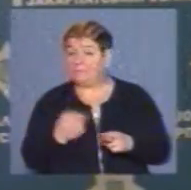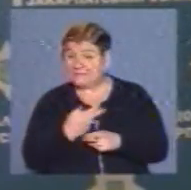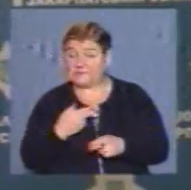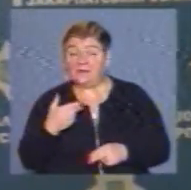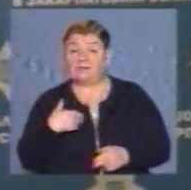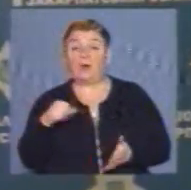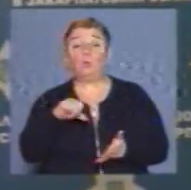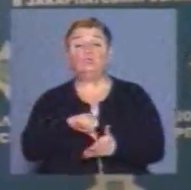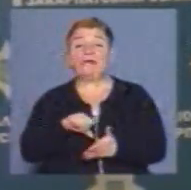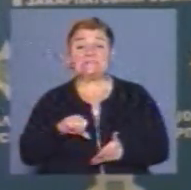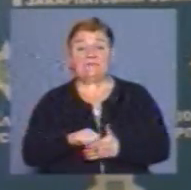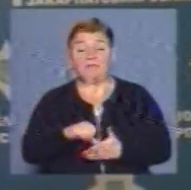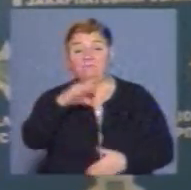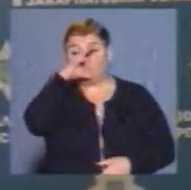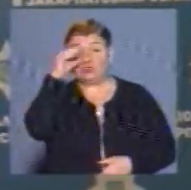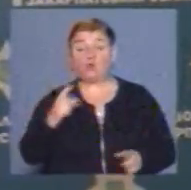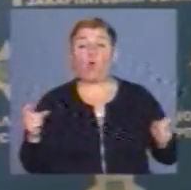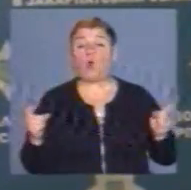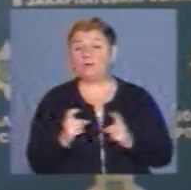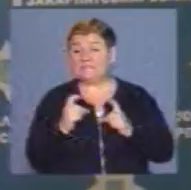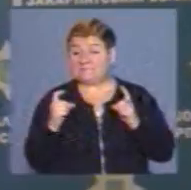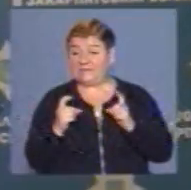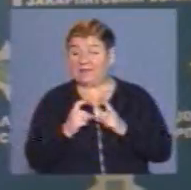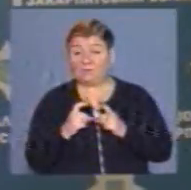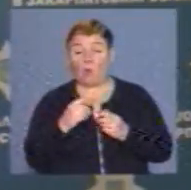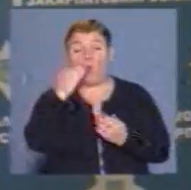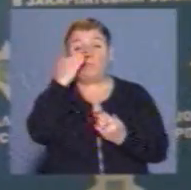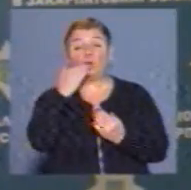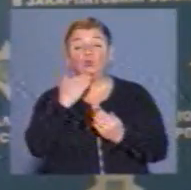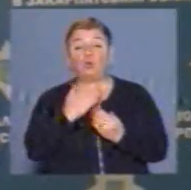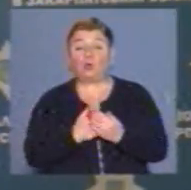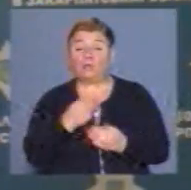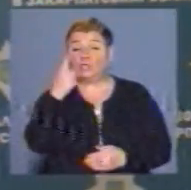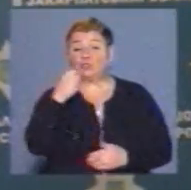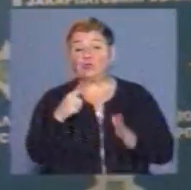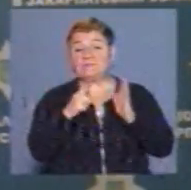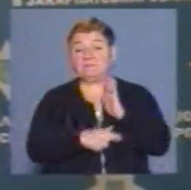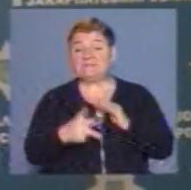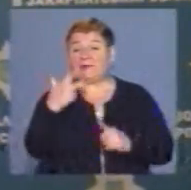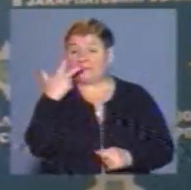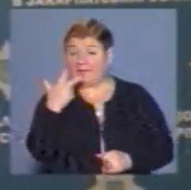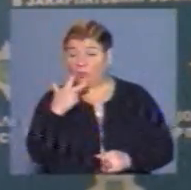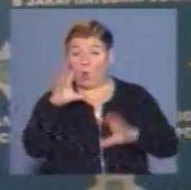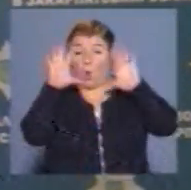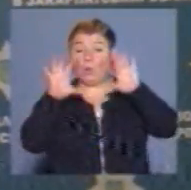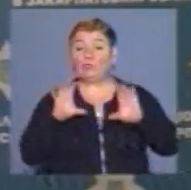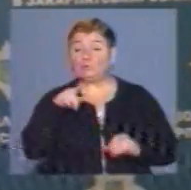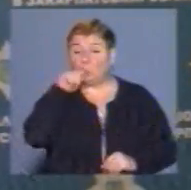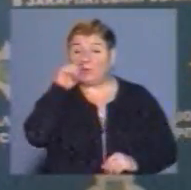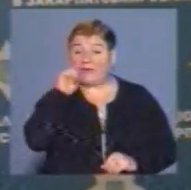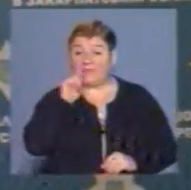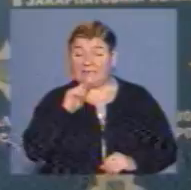на учасників нічного інциденту складено адмінпротокол за статтею 173 Кодексу України про